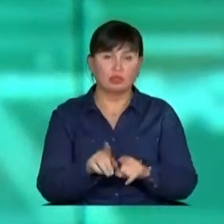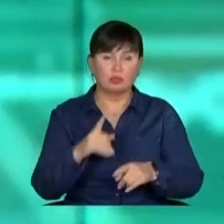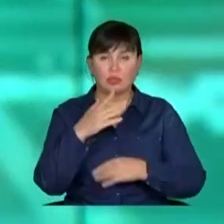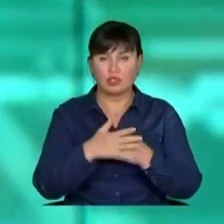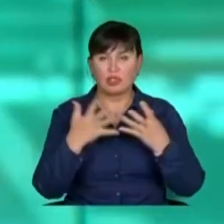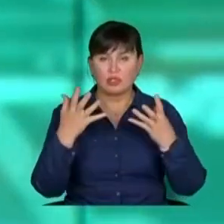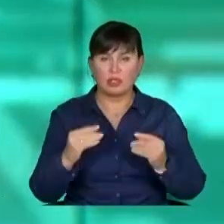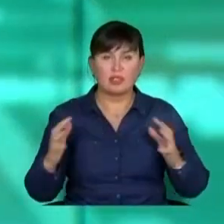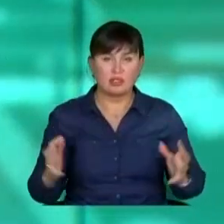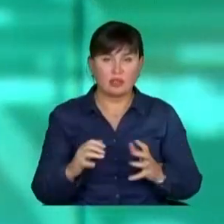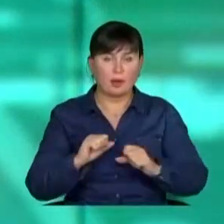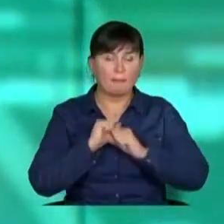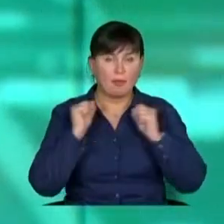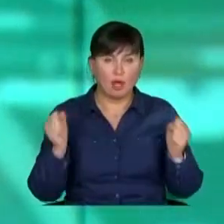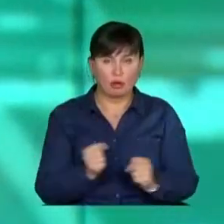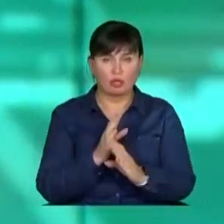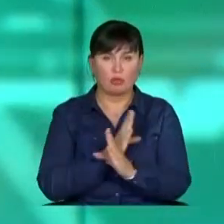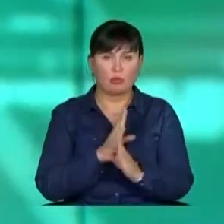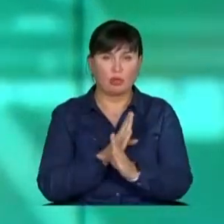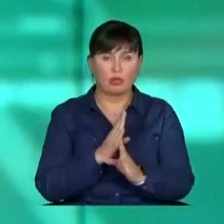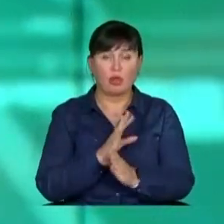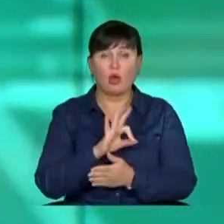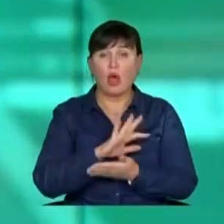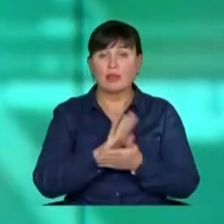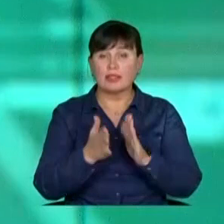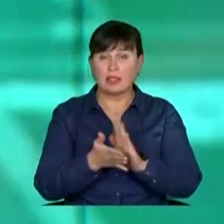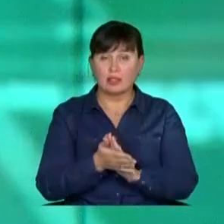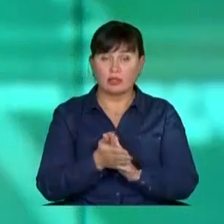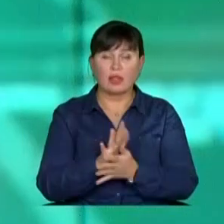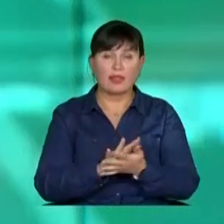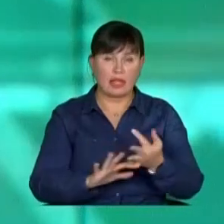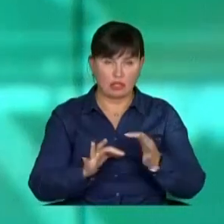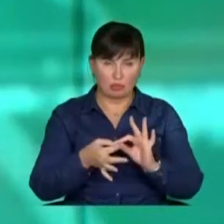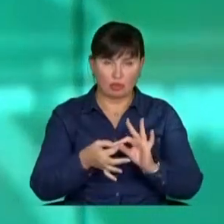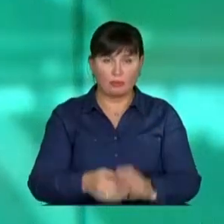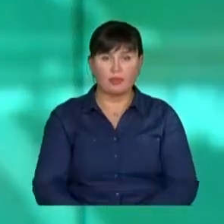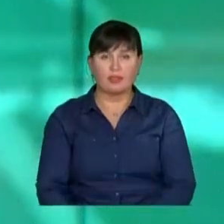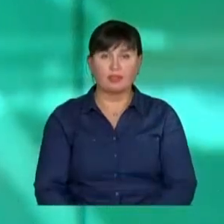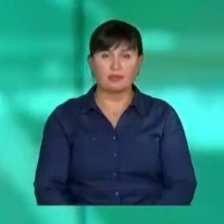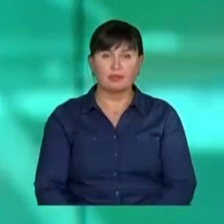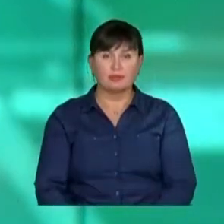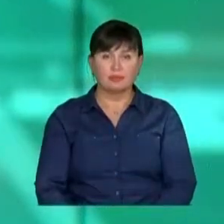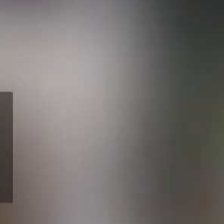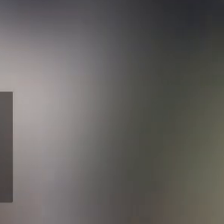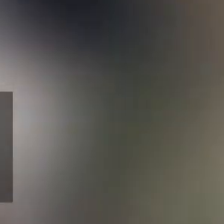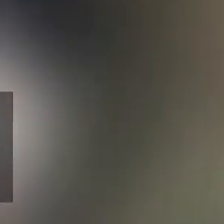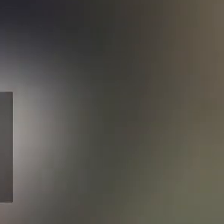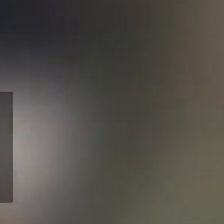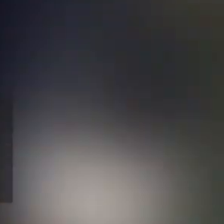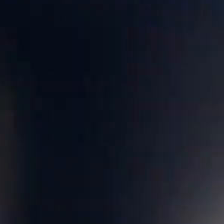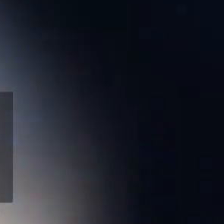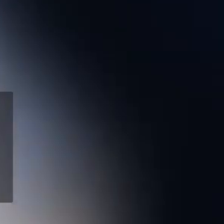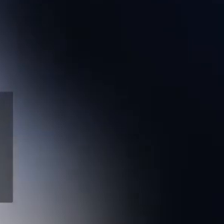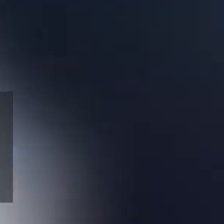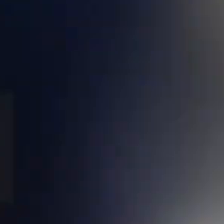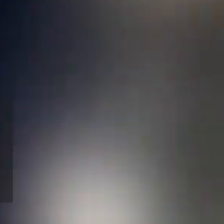дни сохранится морозная погода. Об обстановке в регионе к этому часу материал Ильдара Гизатуллина. Непогода